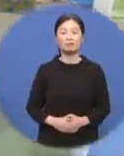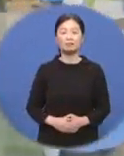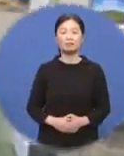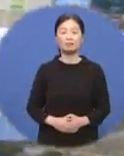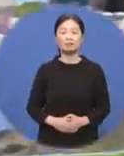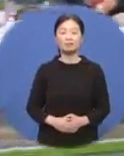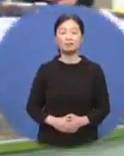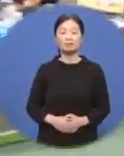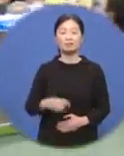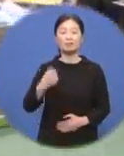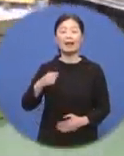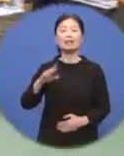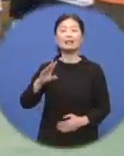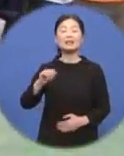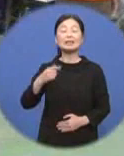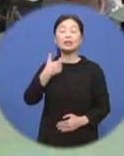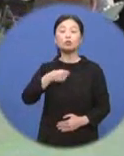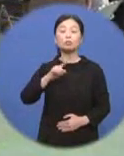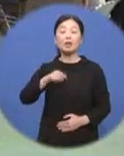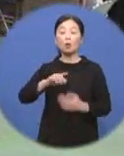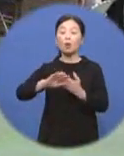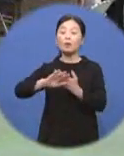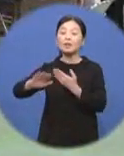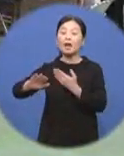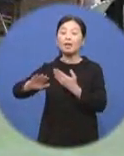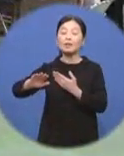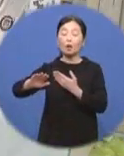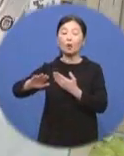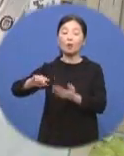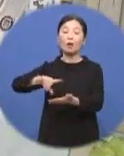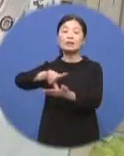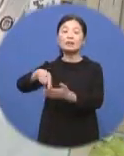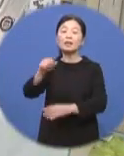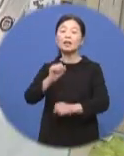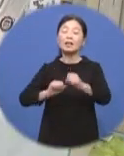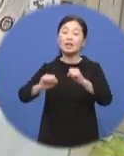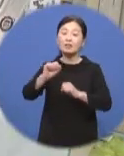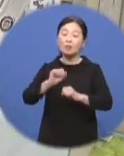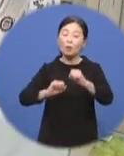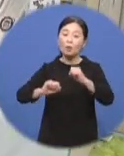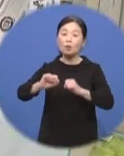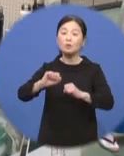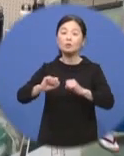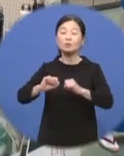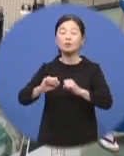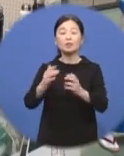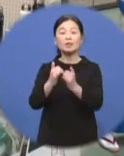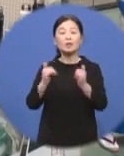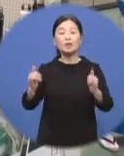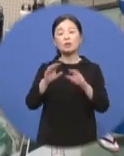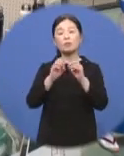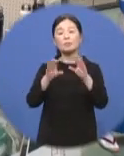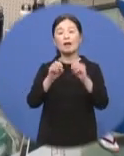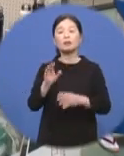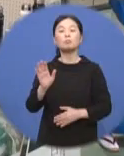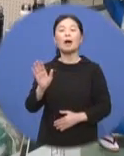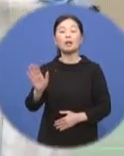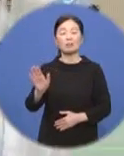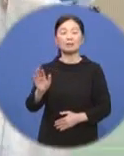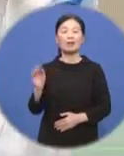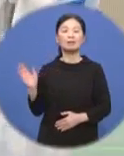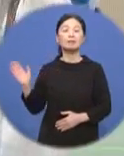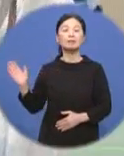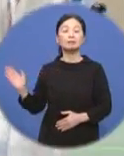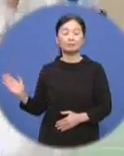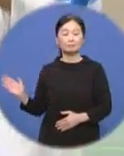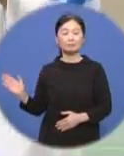また南紀熊野以外の地域で活動するジオパークの PR もありました。こちらの土佐清水ジオパーク構